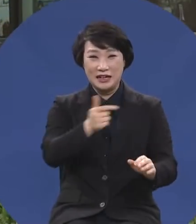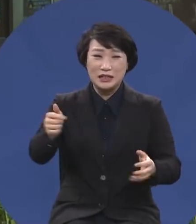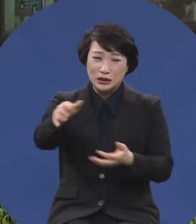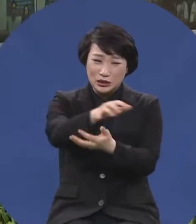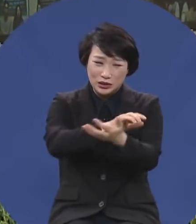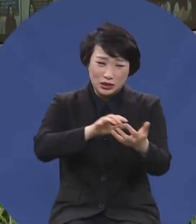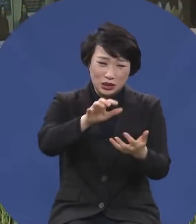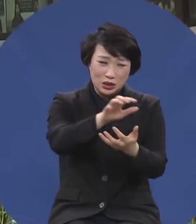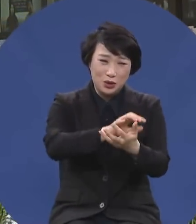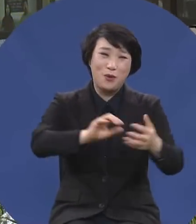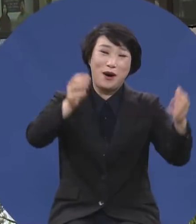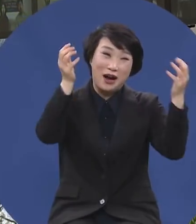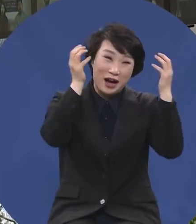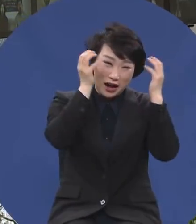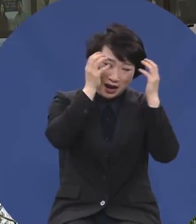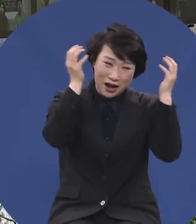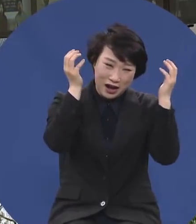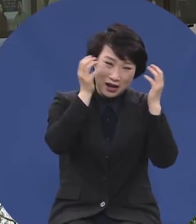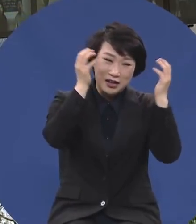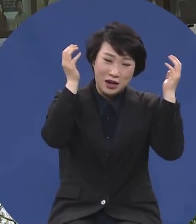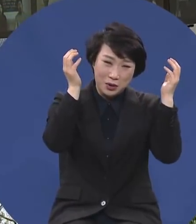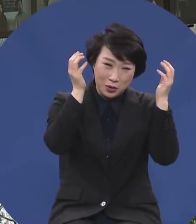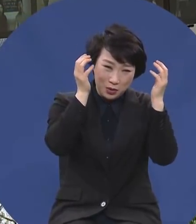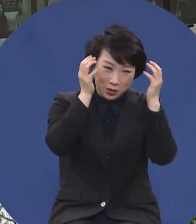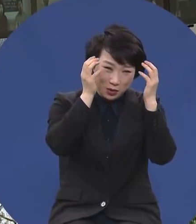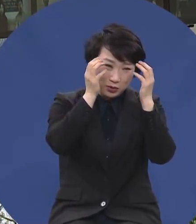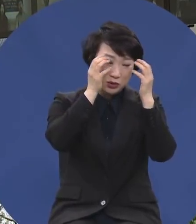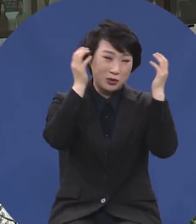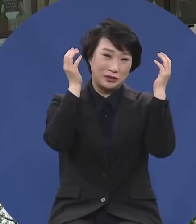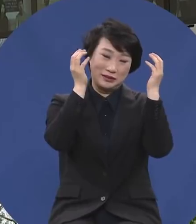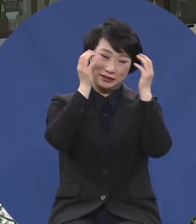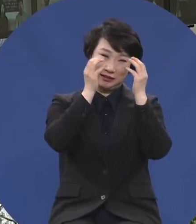전하세. 큰 환난